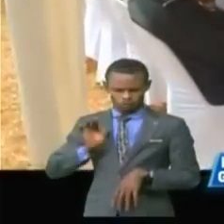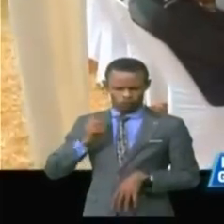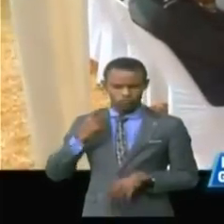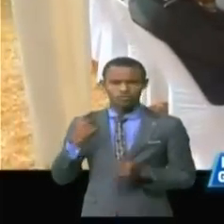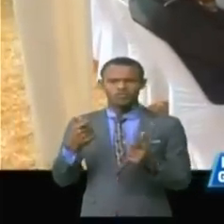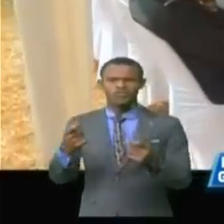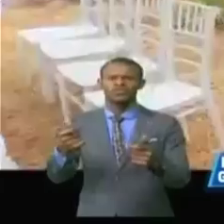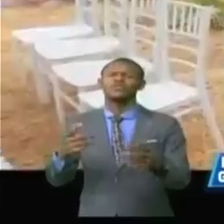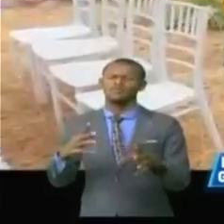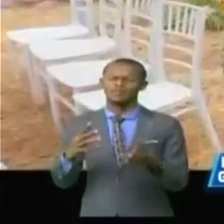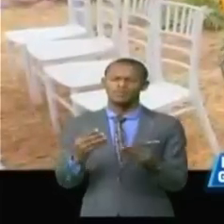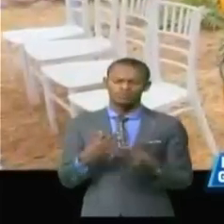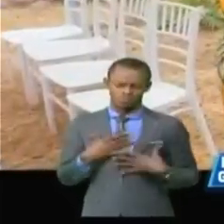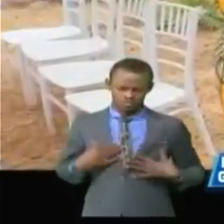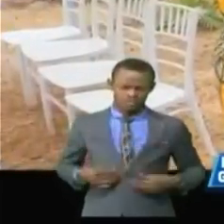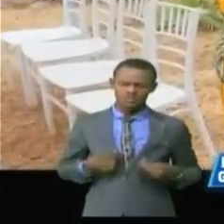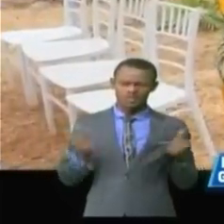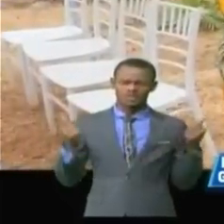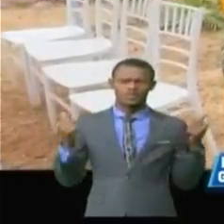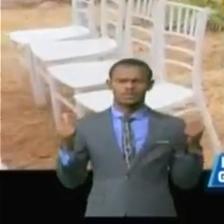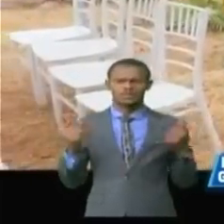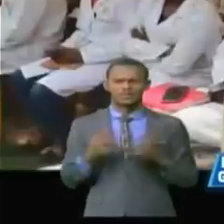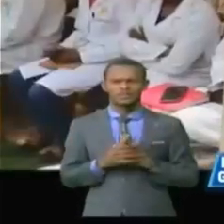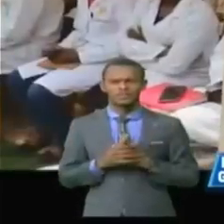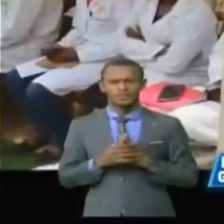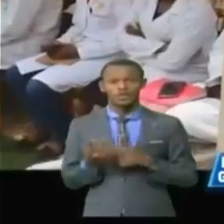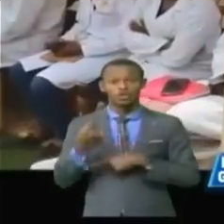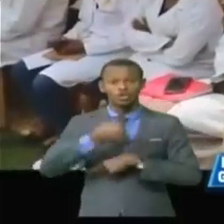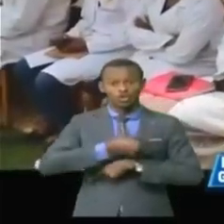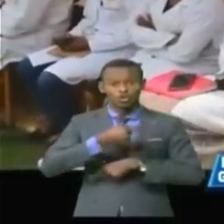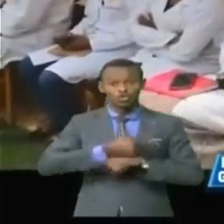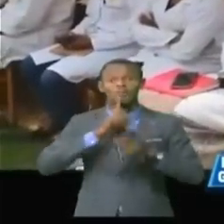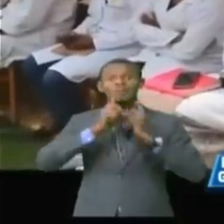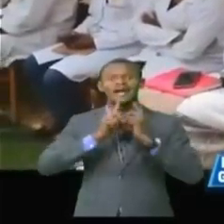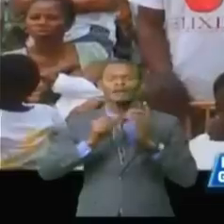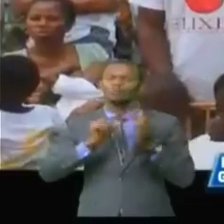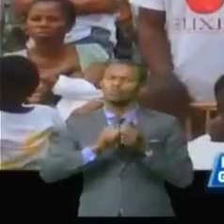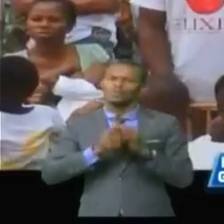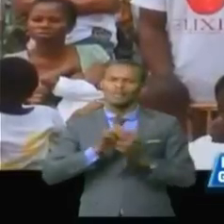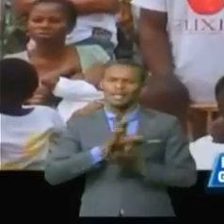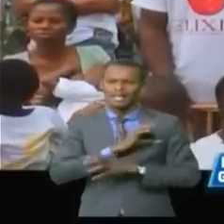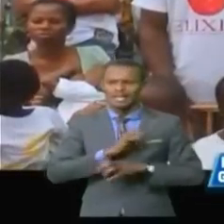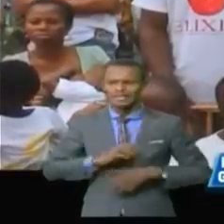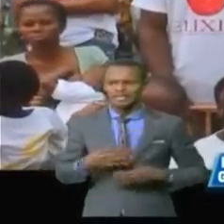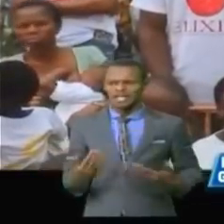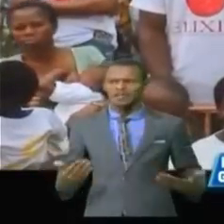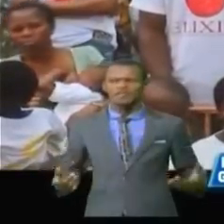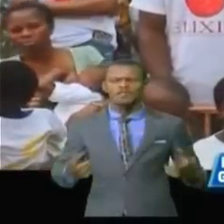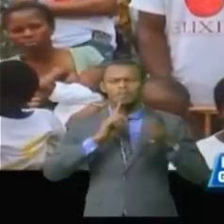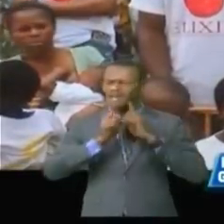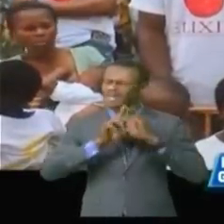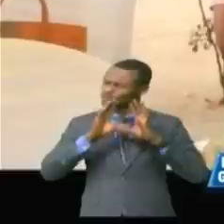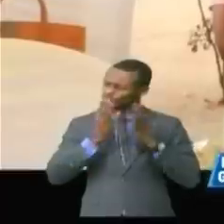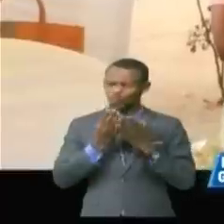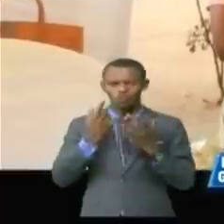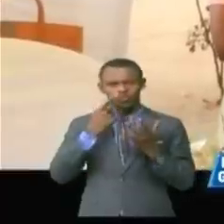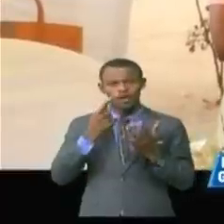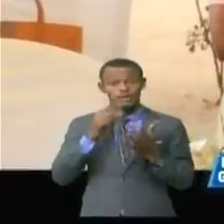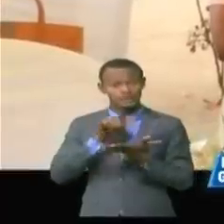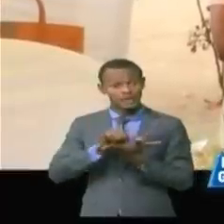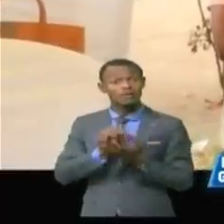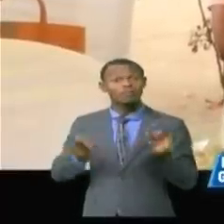journée riche en témoignages et en informations sur les cancers de l'enfant était aussi une interpellation pour les décideurs et les